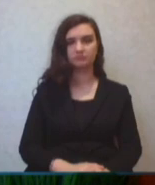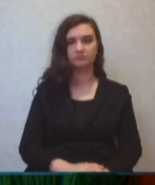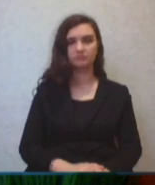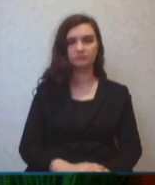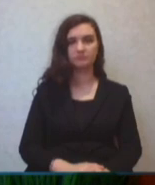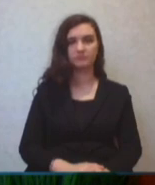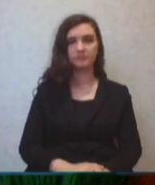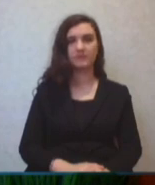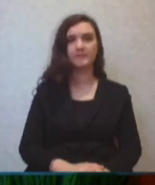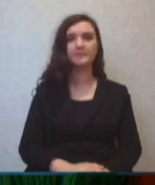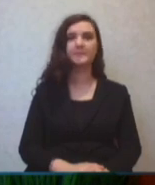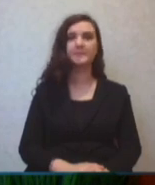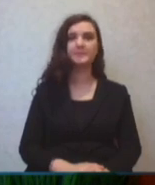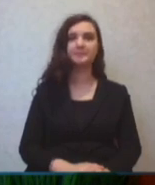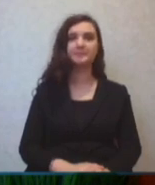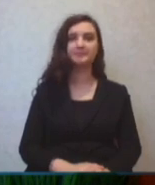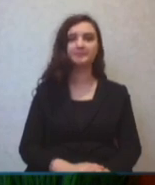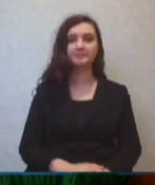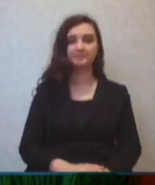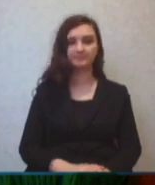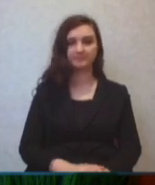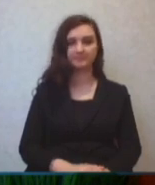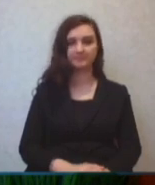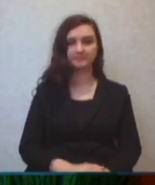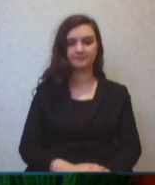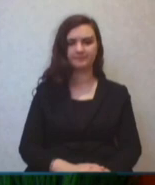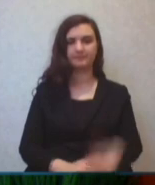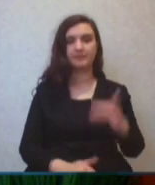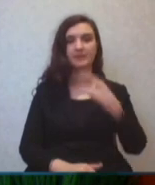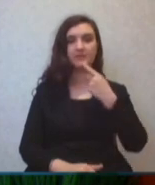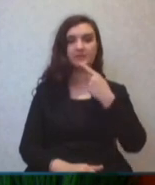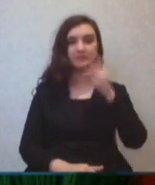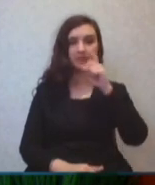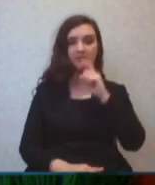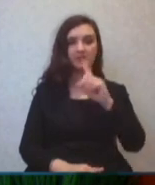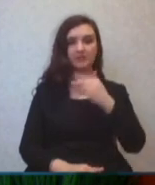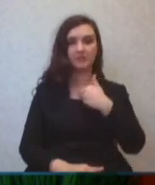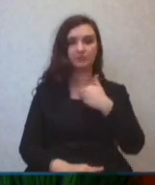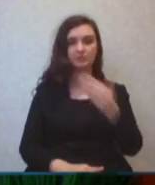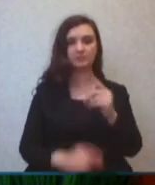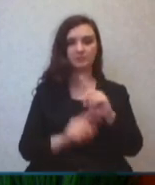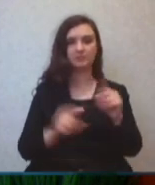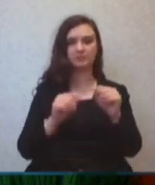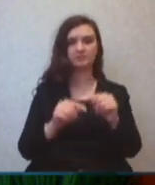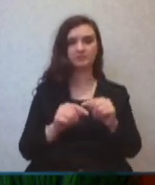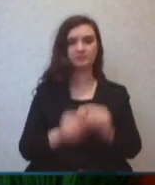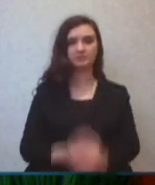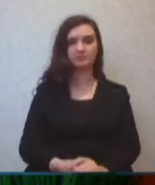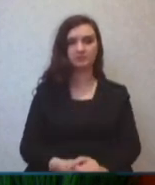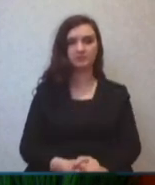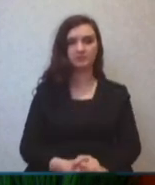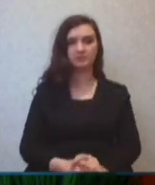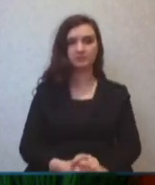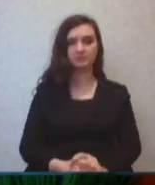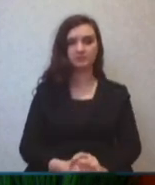და ეს გამოიწვია რამ? ისიც ერთხელ თქვი, რომ აი ბანდიტები არიან და მოისმინა ეს ფრაზა. მოისმინა